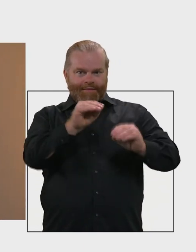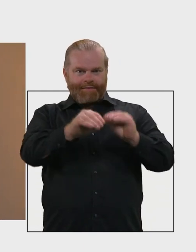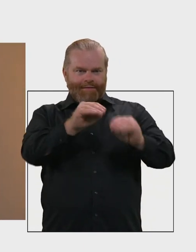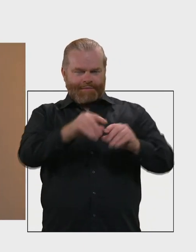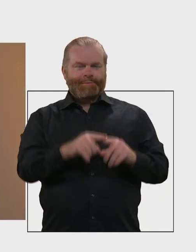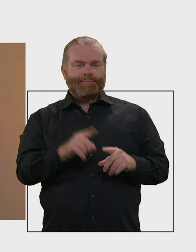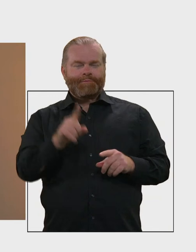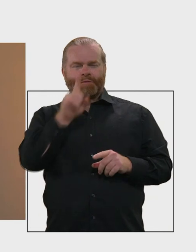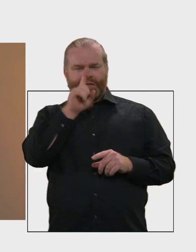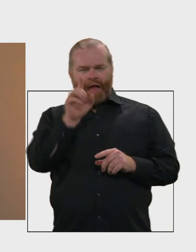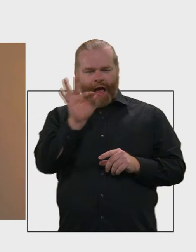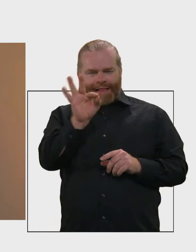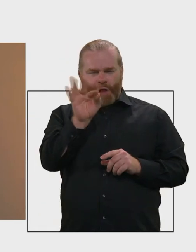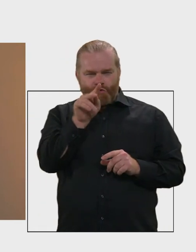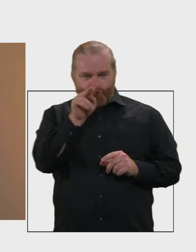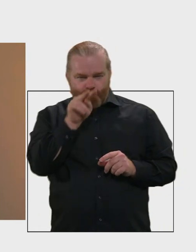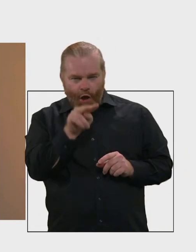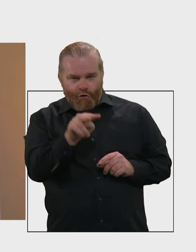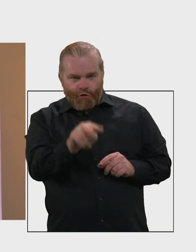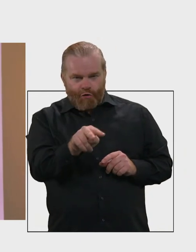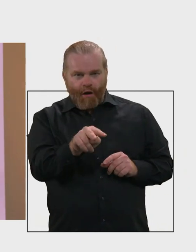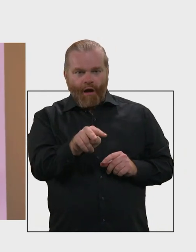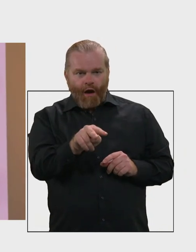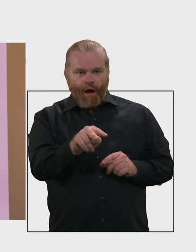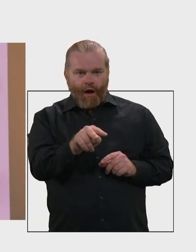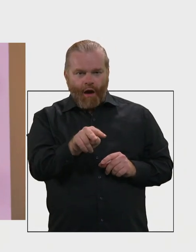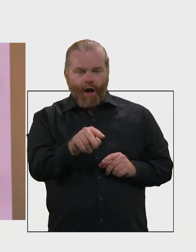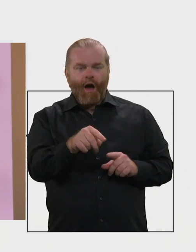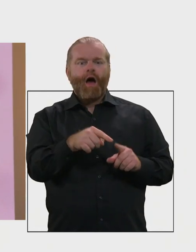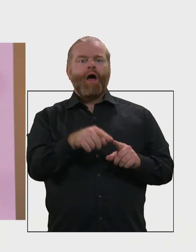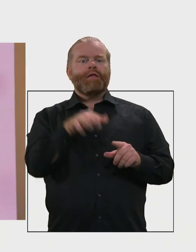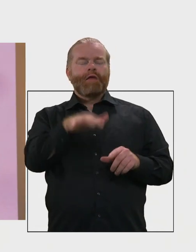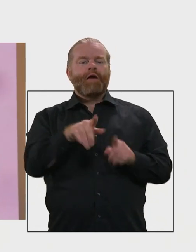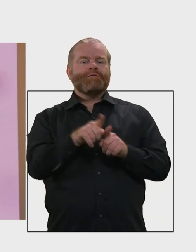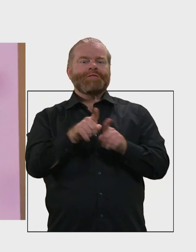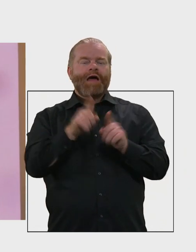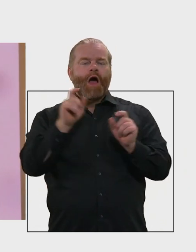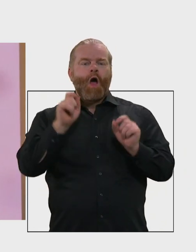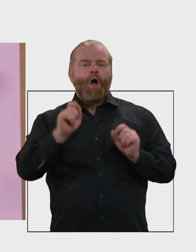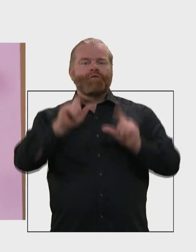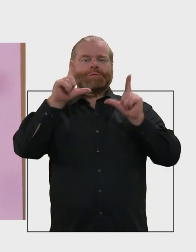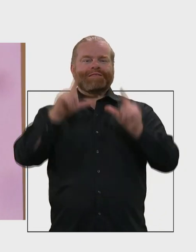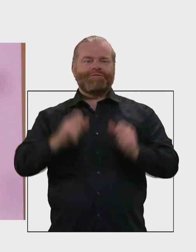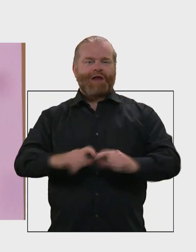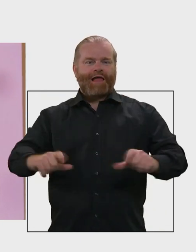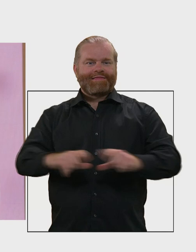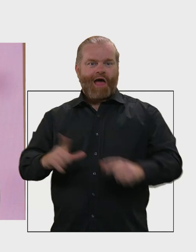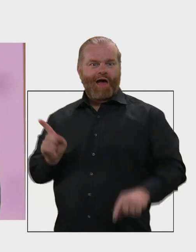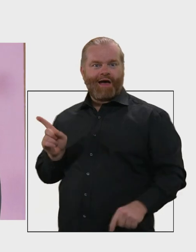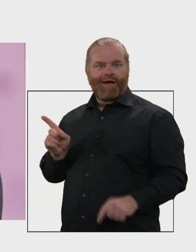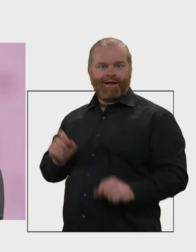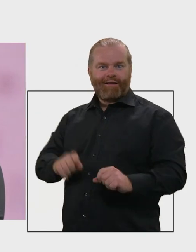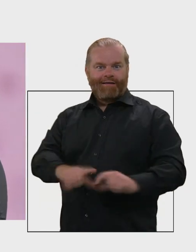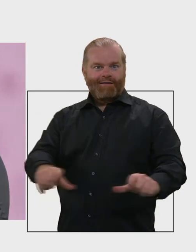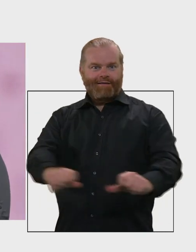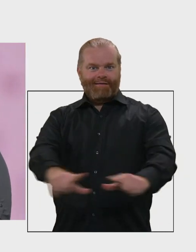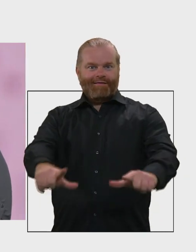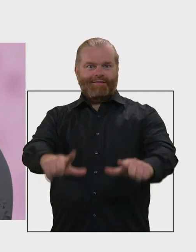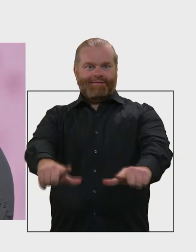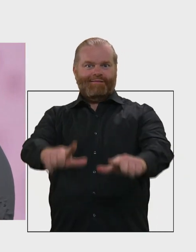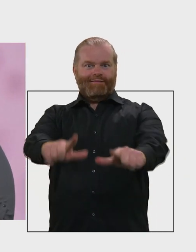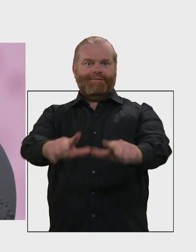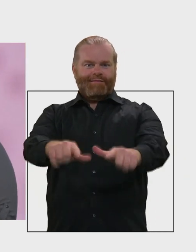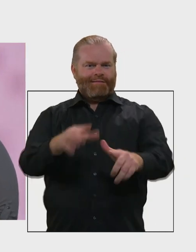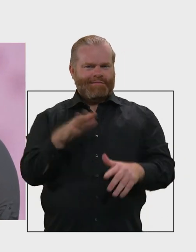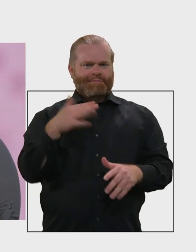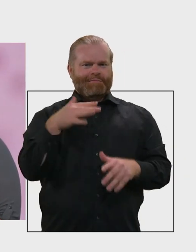auch nochmal Aufmerksamkeitsfelder erkennen kann. Und das Spannende ist ja, wir sind hier ein öffentlich gefördertes Haus. Mhm. Also eigentlich ist es ganz